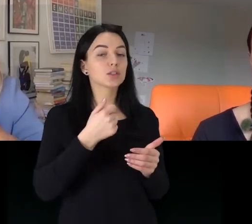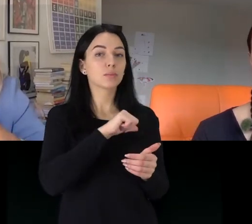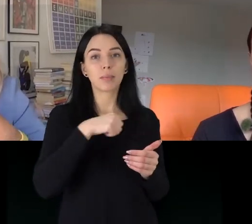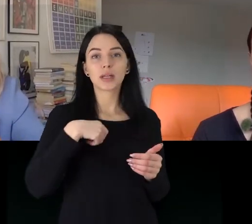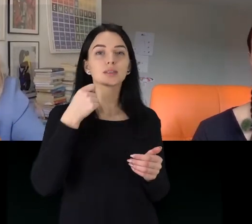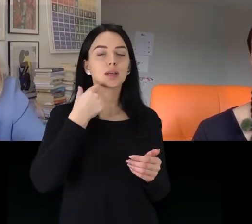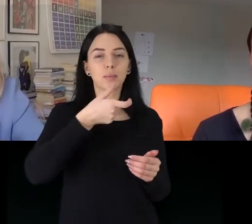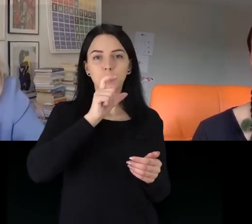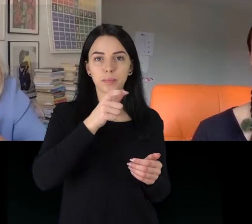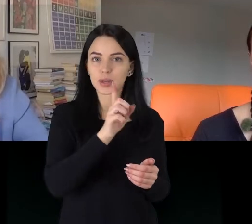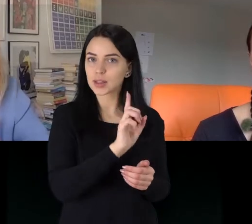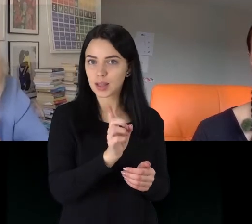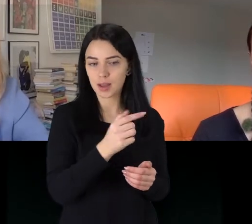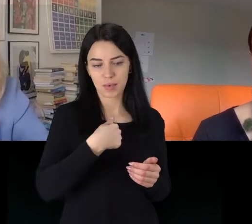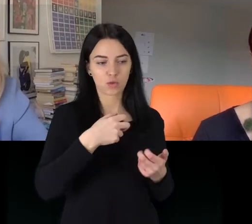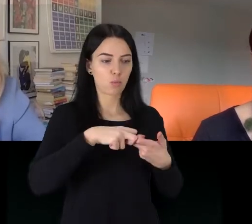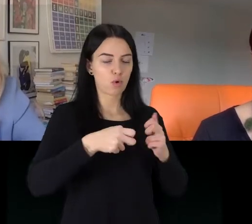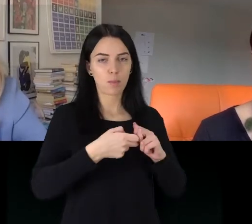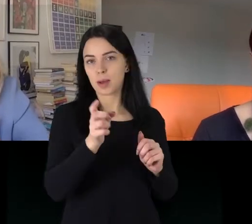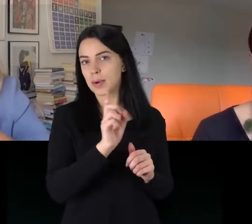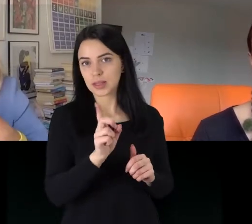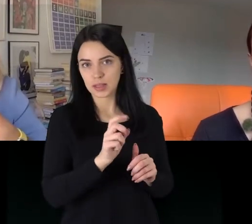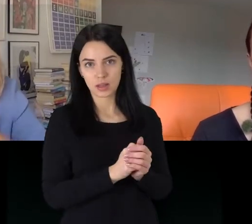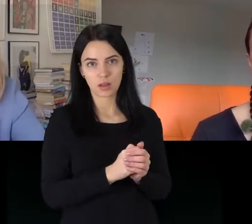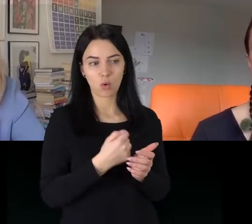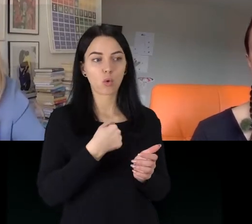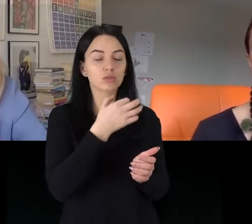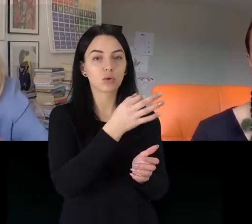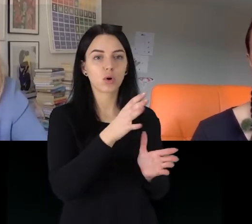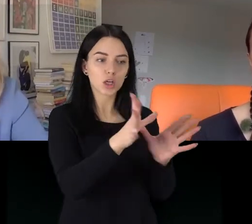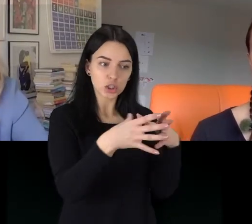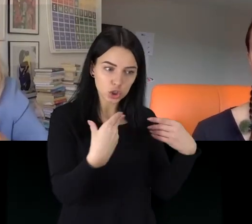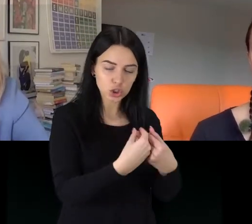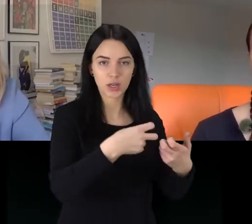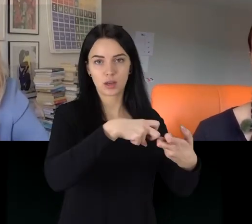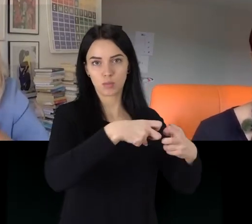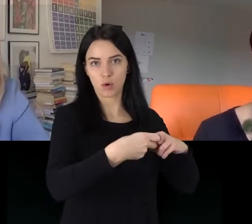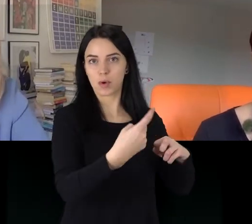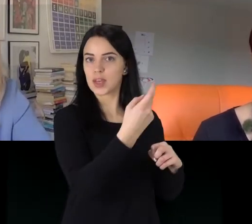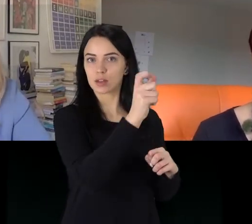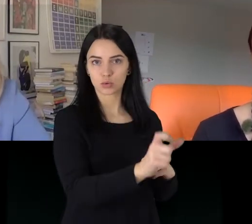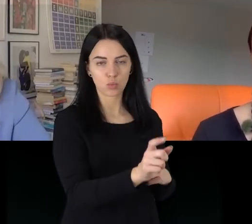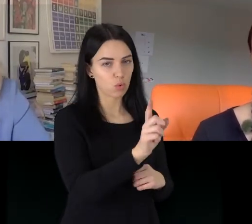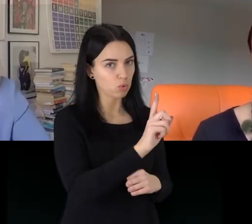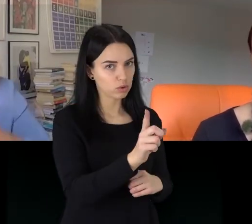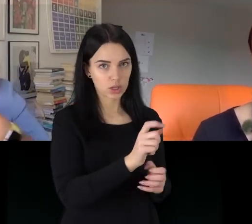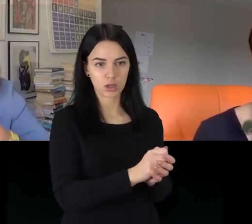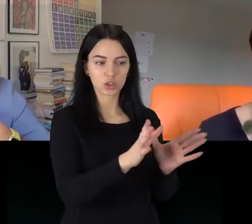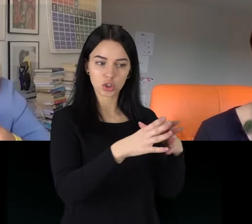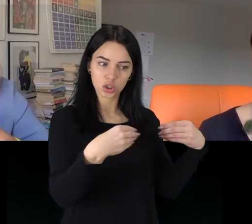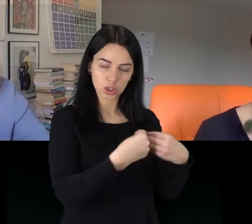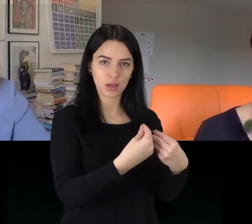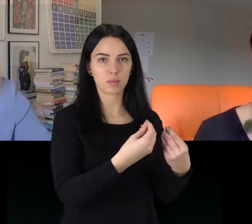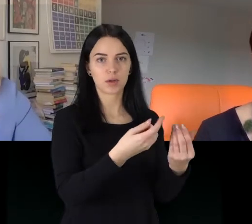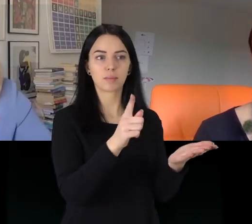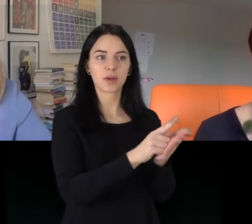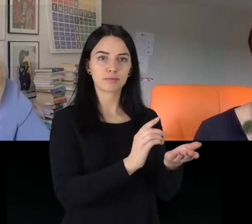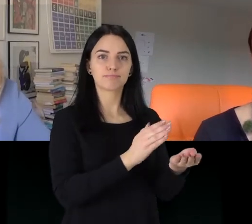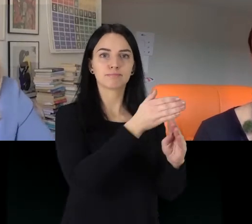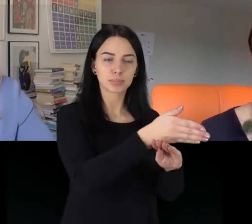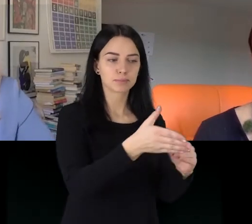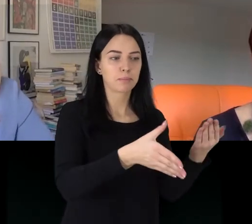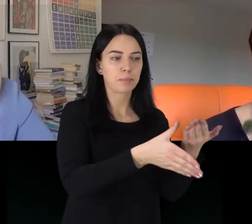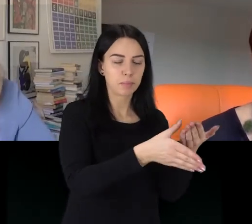sakau, kad priklausomybė yra šeimos liga. Ir jūs privalot kreiptis ir suprasti, kaip kalbėti. Nes mes artimieji pridarom